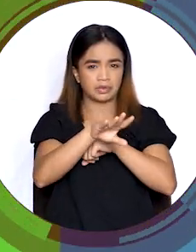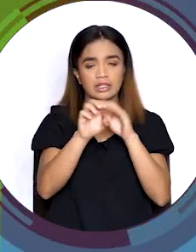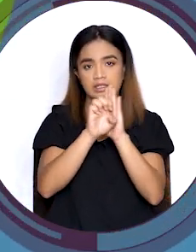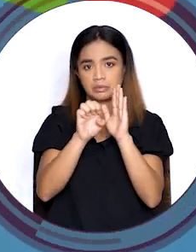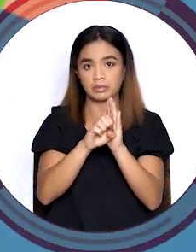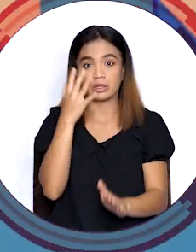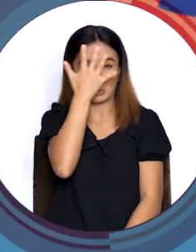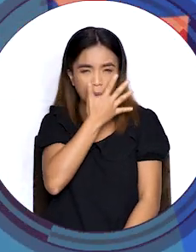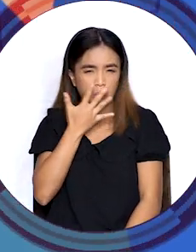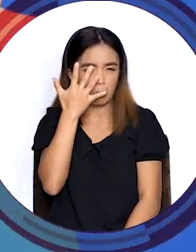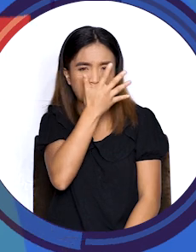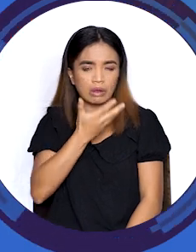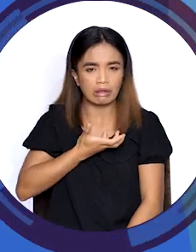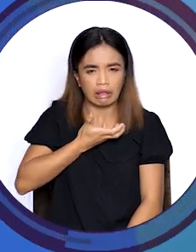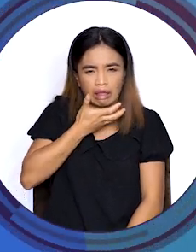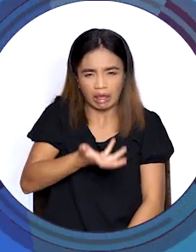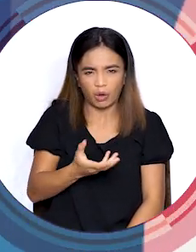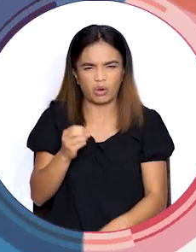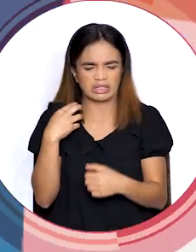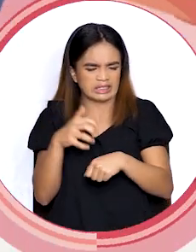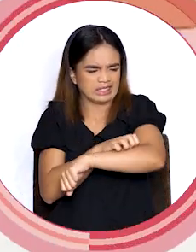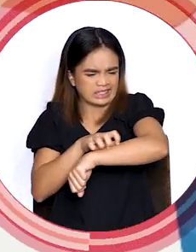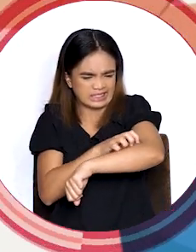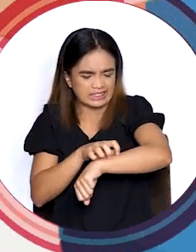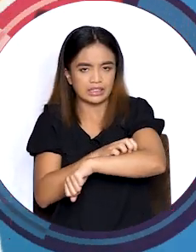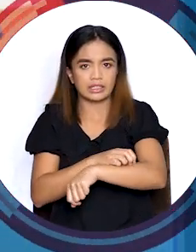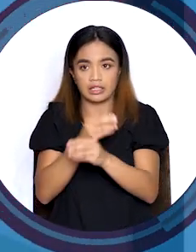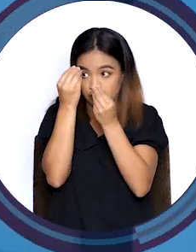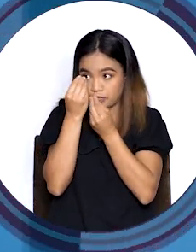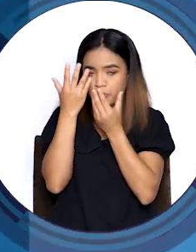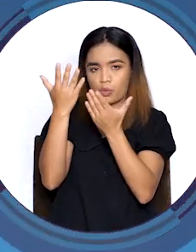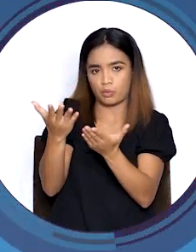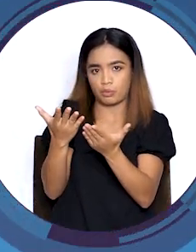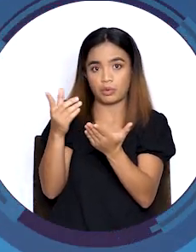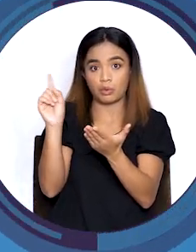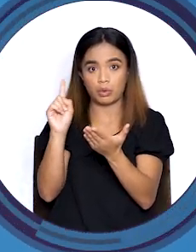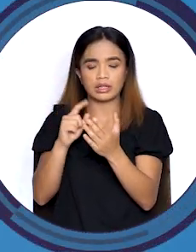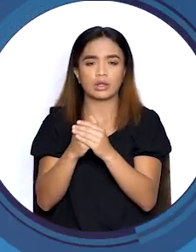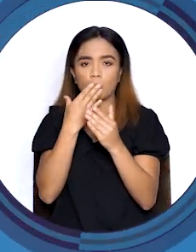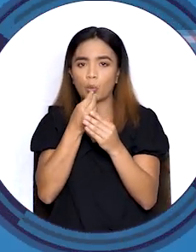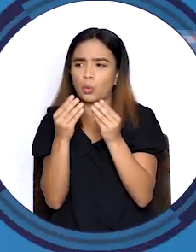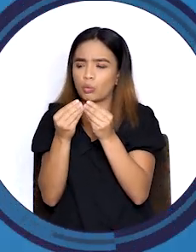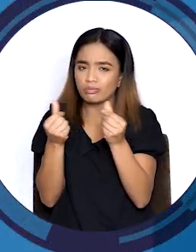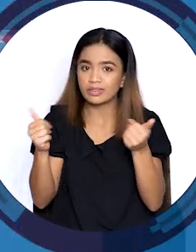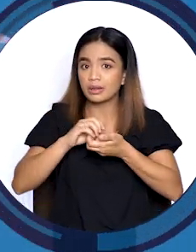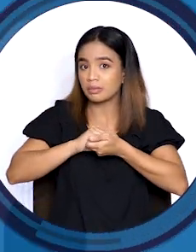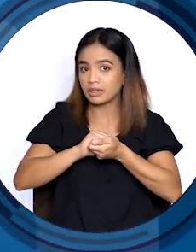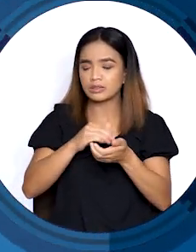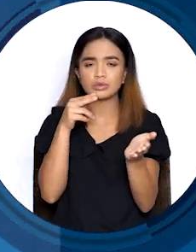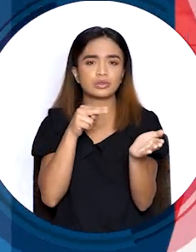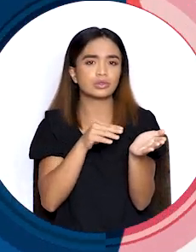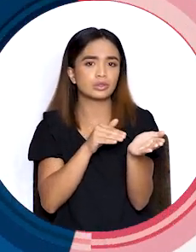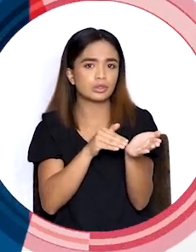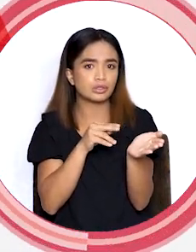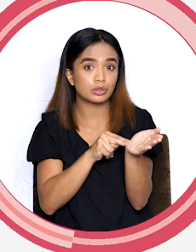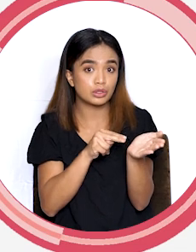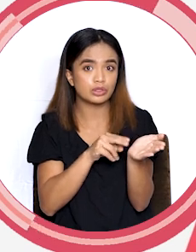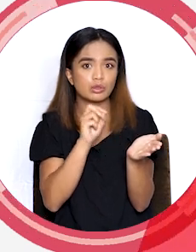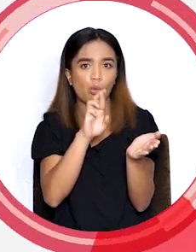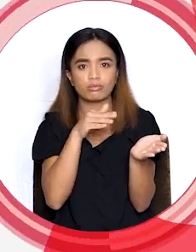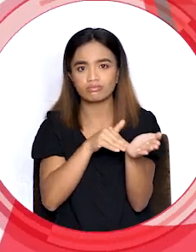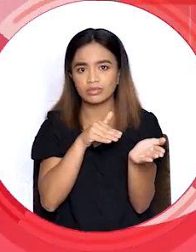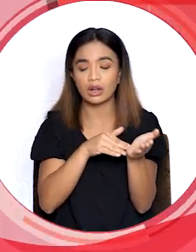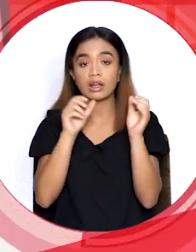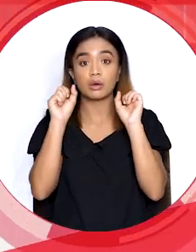side effects tulad ng pagkahilo, pagsusuka, pangangati o paghina ng pandinig, ipaalam sa iyong treatment